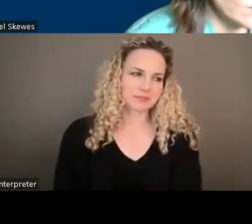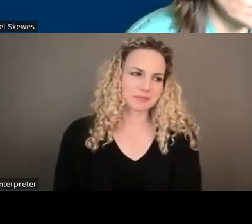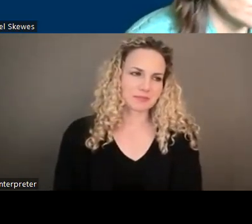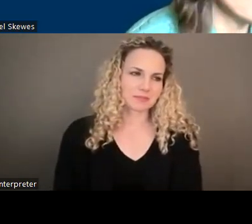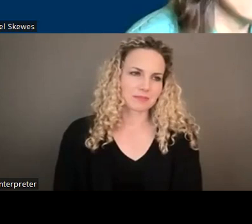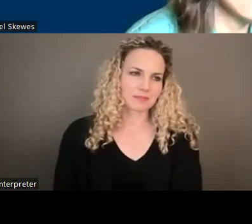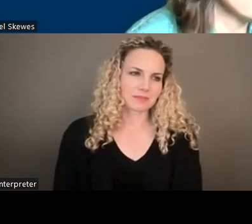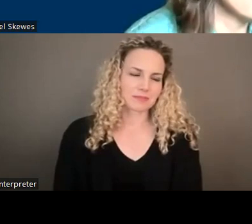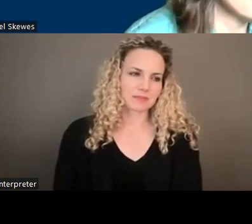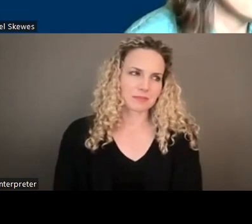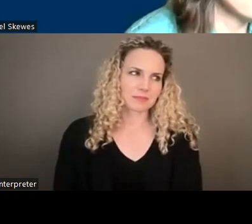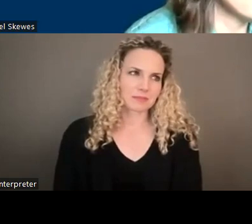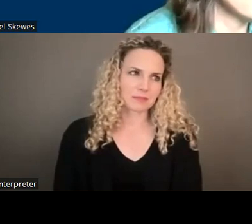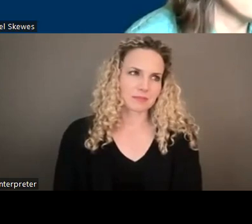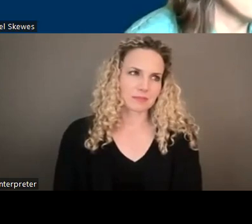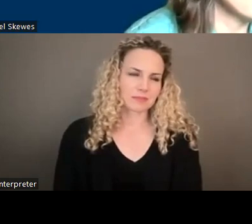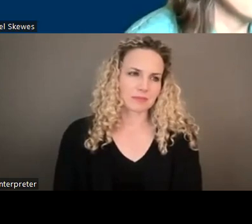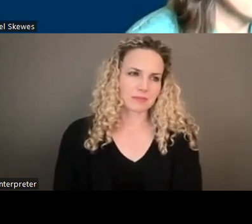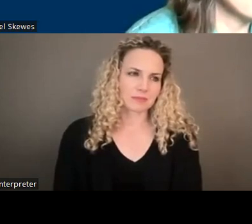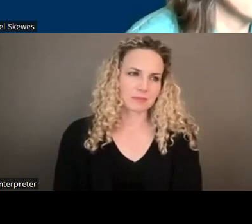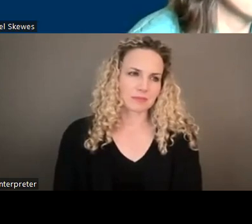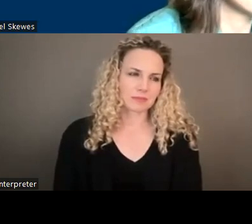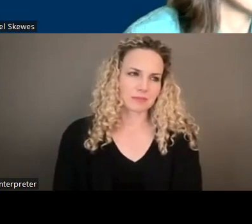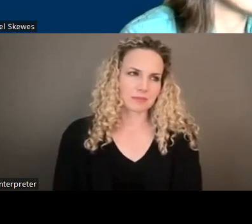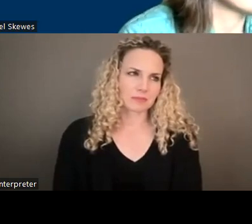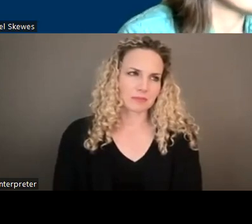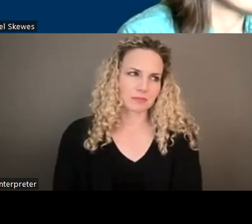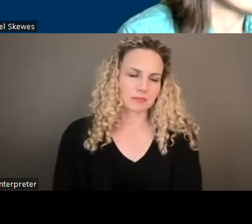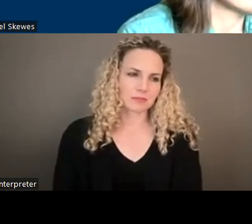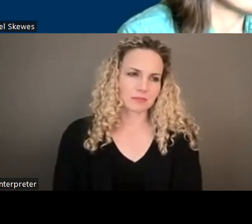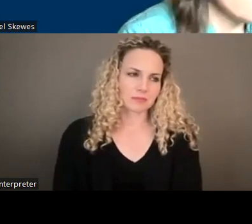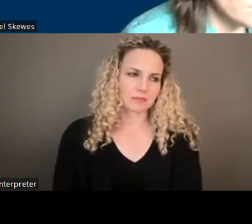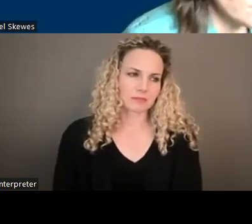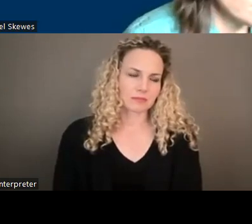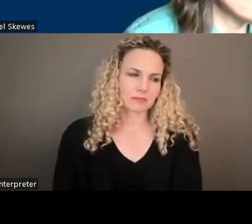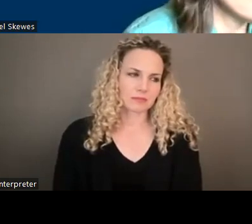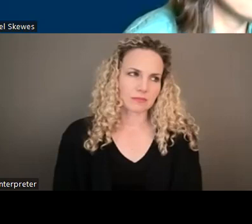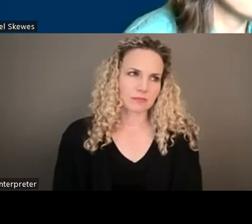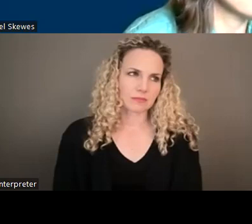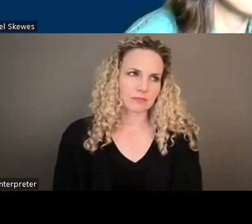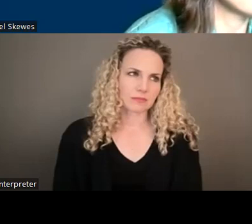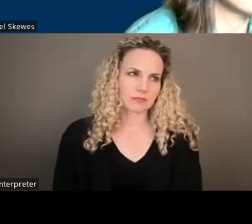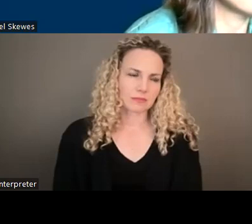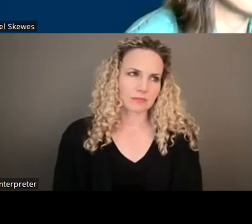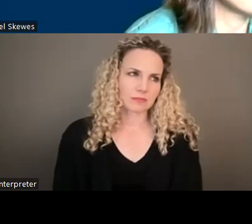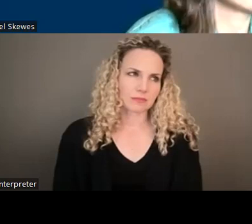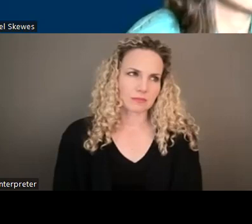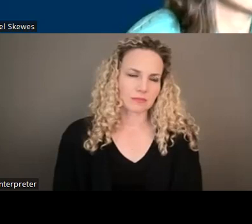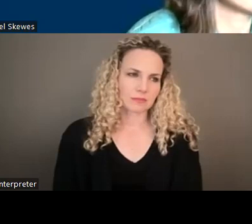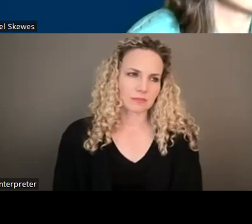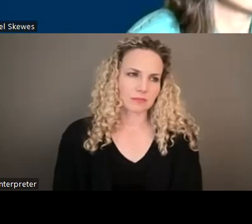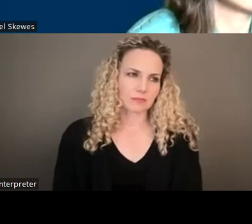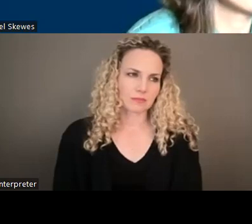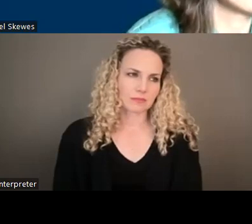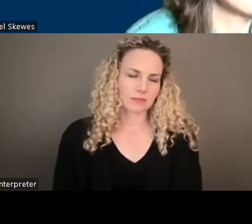تا زمانی که لایسنس نمبرتون درست رسانده باشین دیگه شما چیز ندارید ضرورت ندارید که اگر کدام مشکل اشتباهی هم شده باشه به خاطر